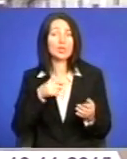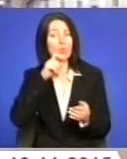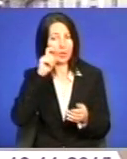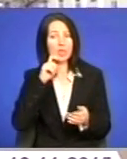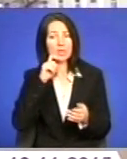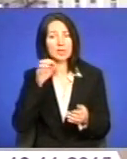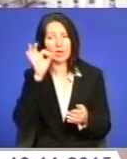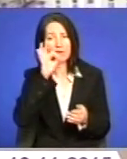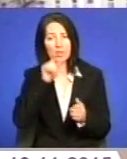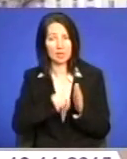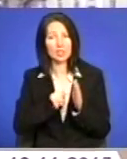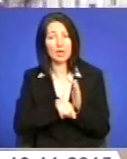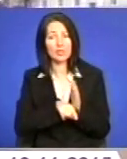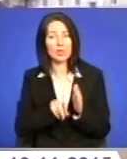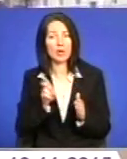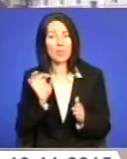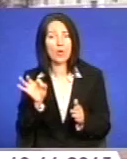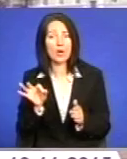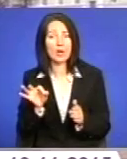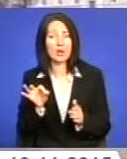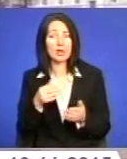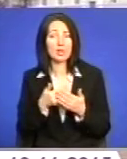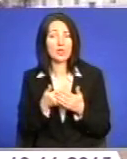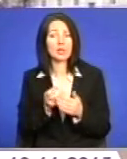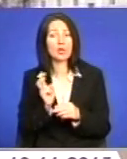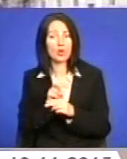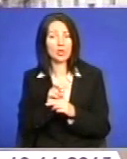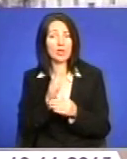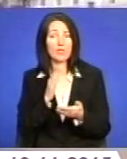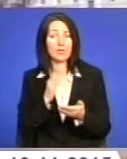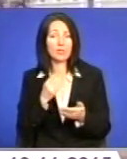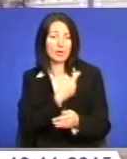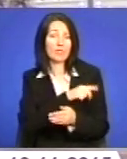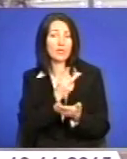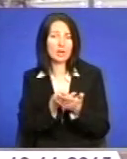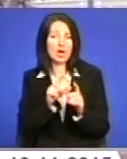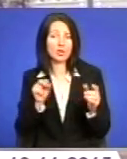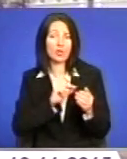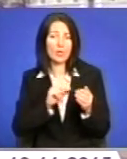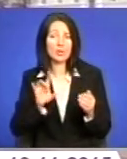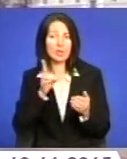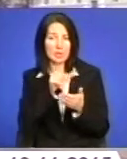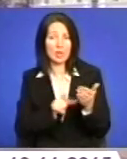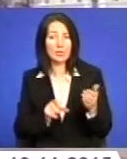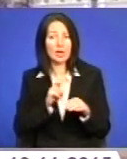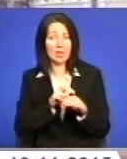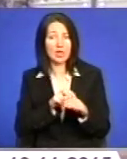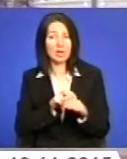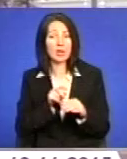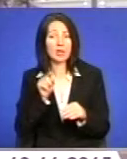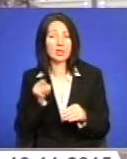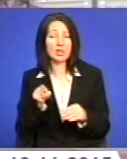дешевшою ціною. Ну, бо, допустимо, ходив я в лікарню, приписує мені лікар відповідний рецепт, і